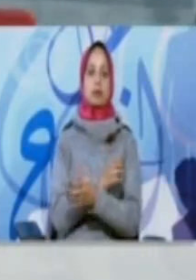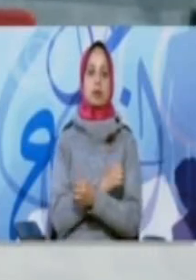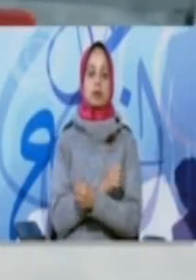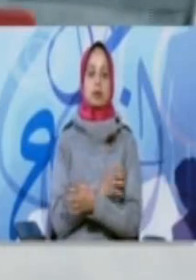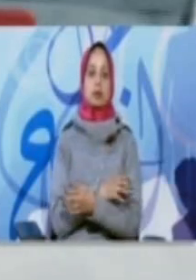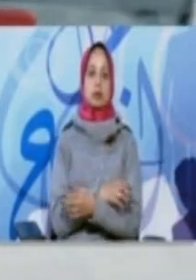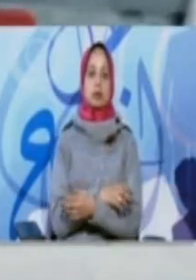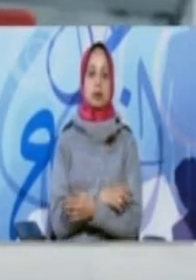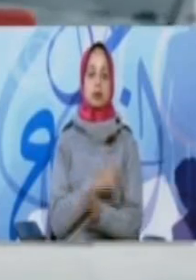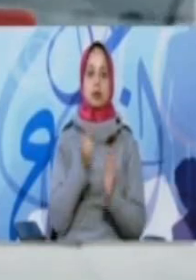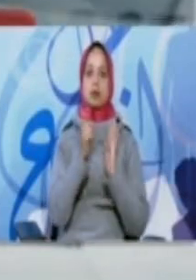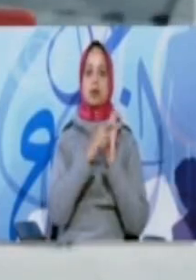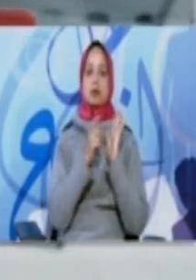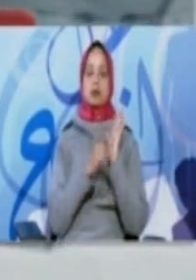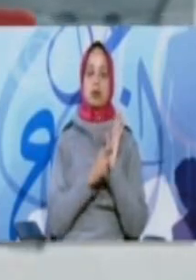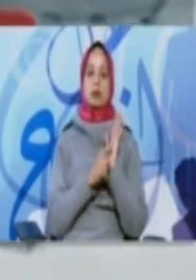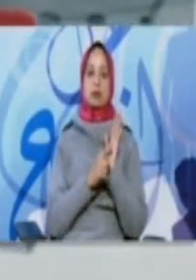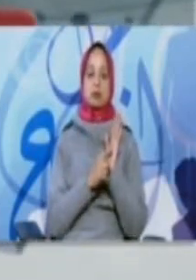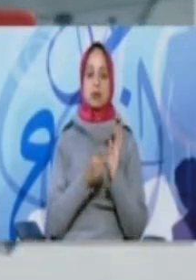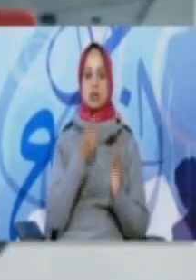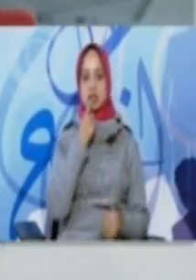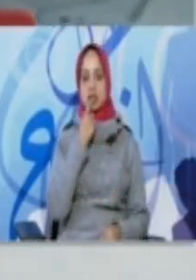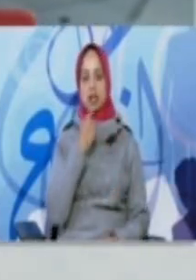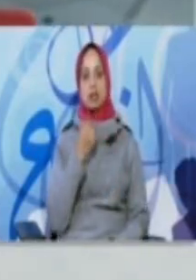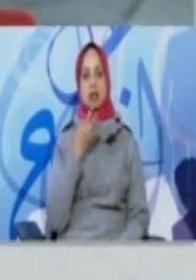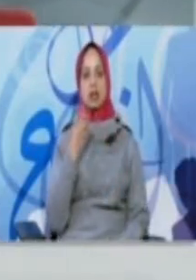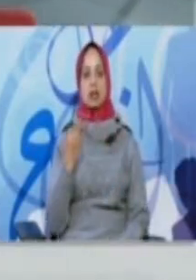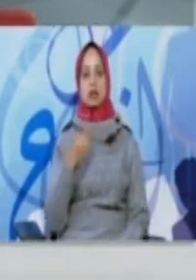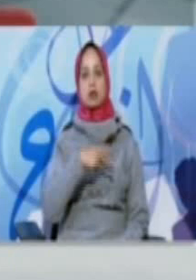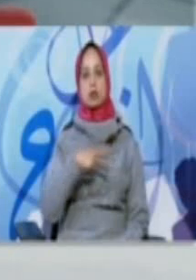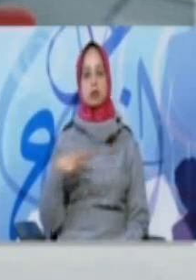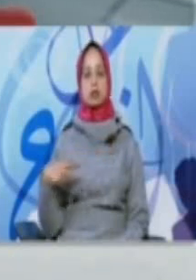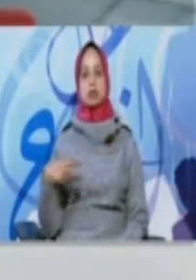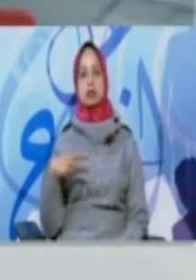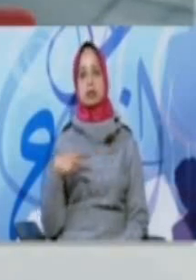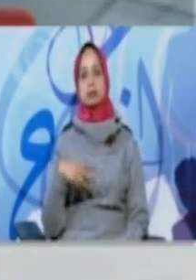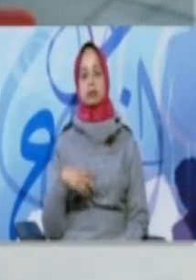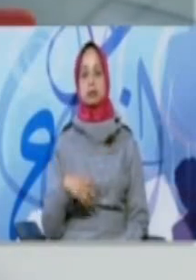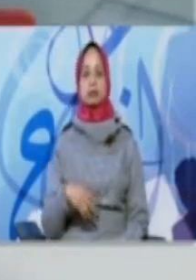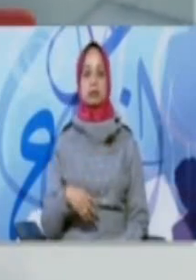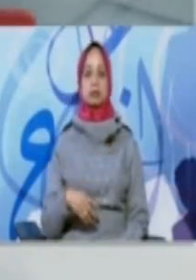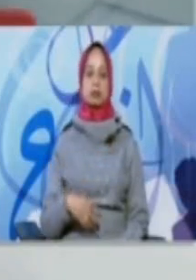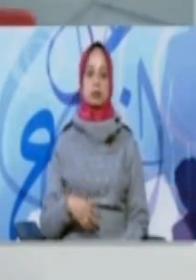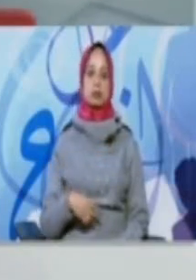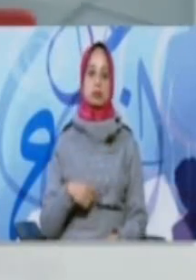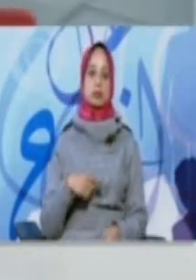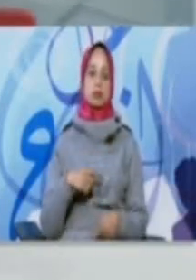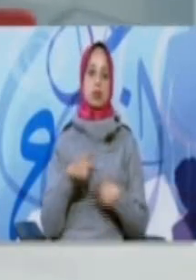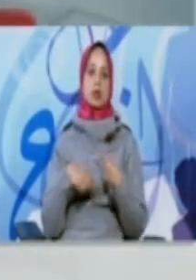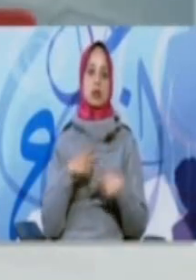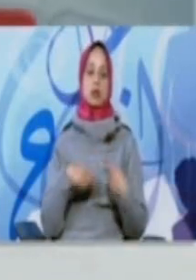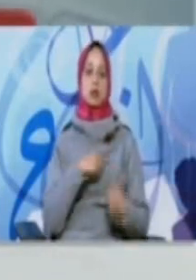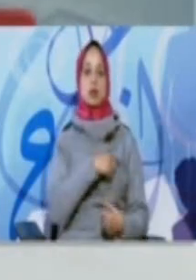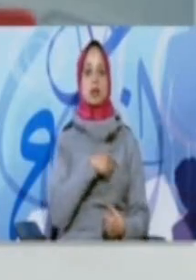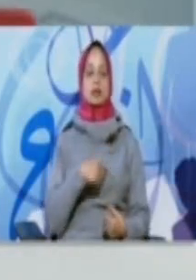التي نص عليها دستور 23، اطلقوا على وزاره محمد محمود وزاره القبضه